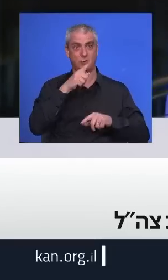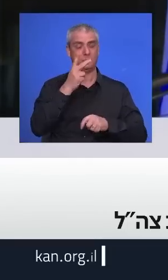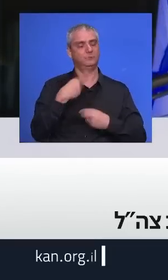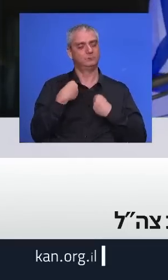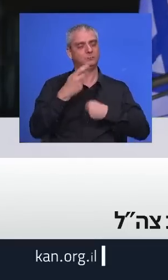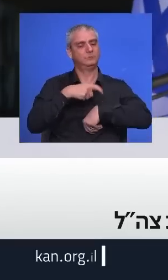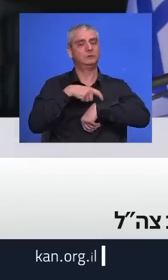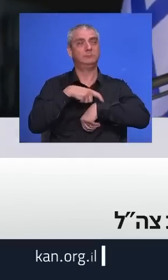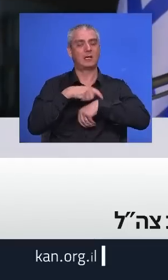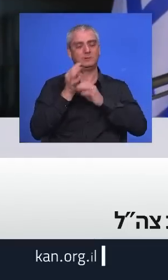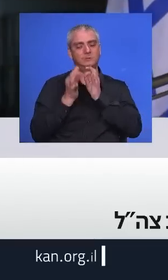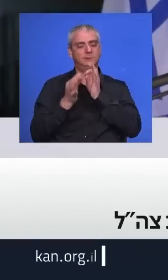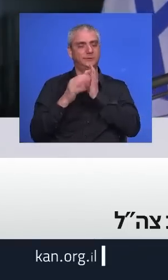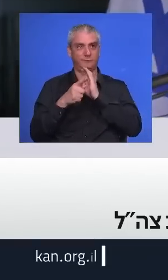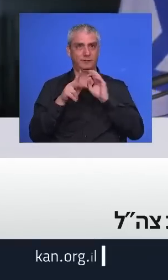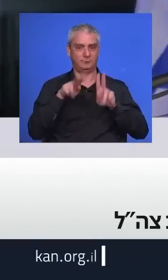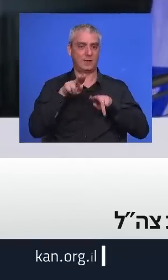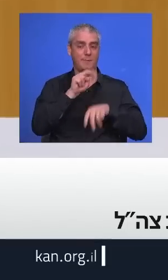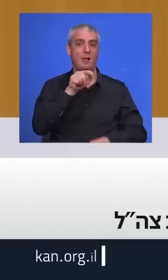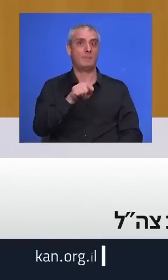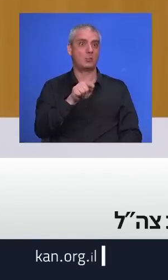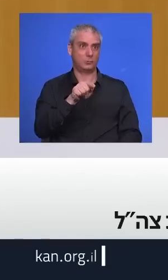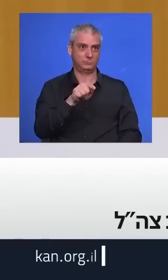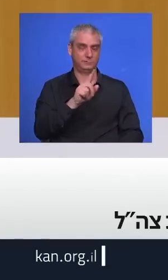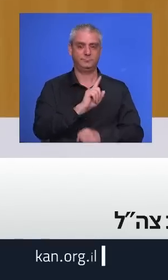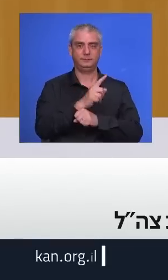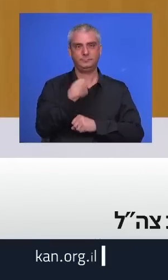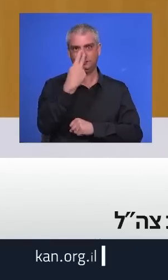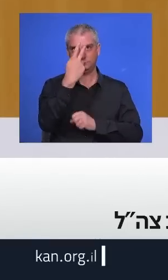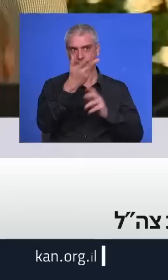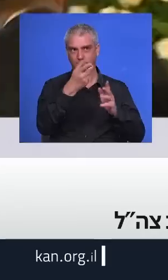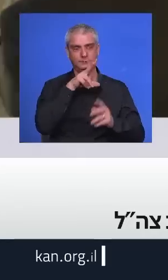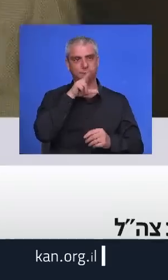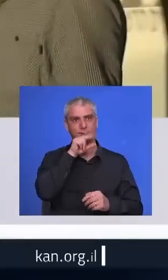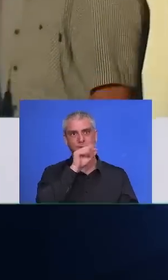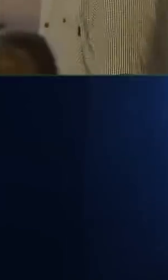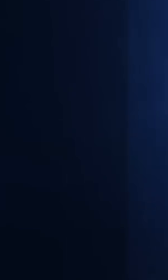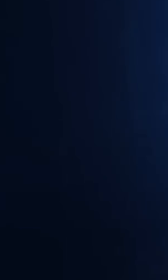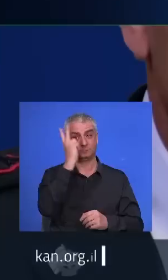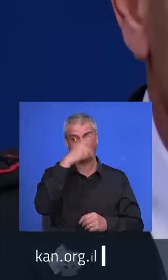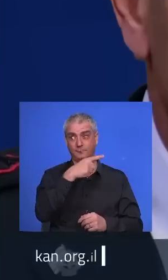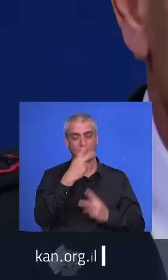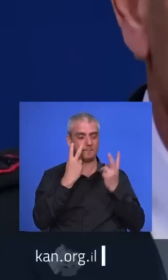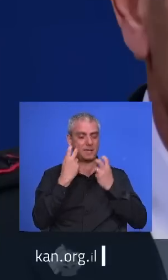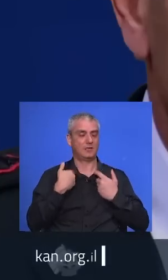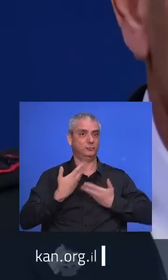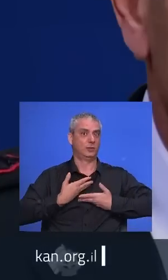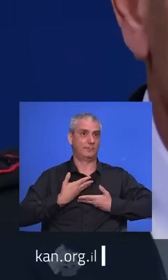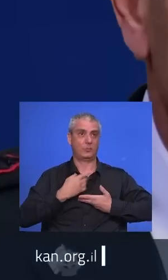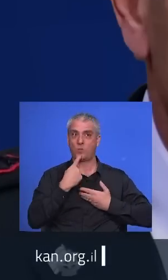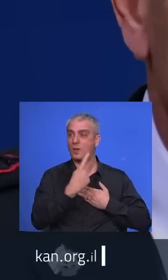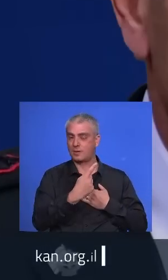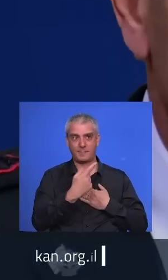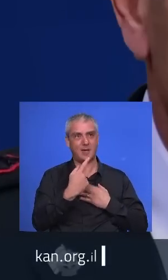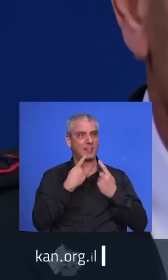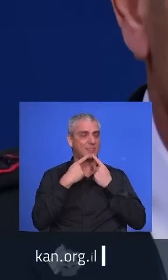זמן ספציפי לעסוק בסוגיה הזו. ומיד נראה על המסך ציטוט של להבנתנו מהמידע שהגיע אלינו, נאמר